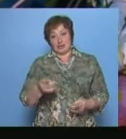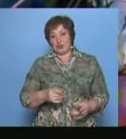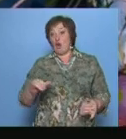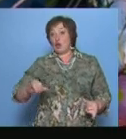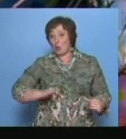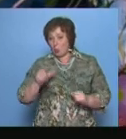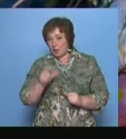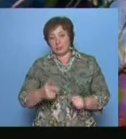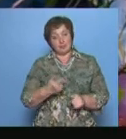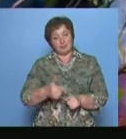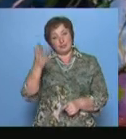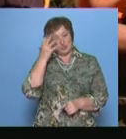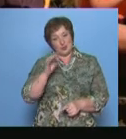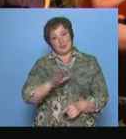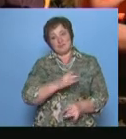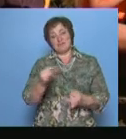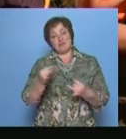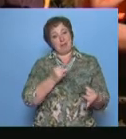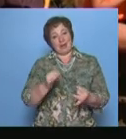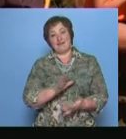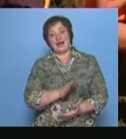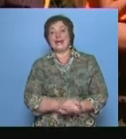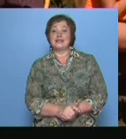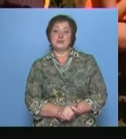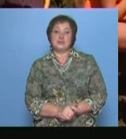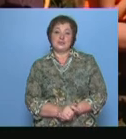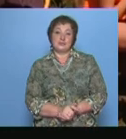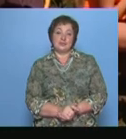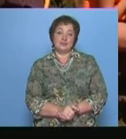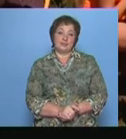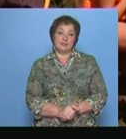уже серьезно поговорил. Елена Риверчук, Илья Дерендяев,